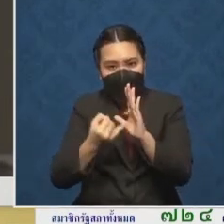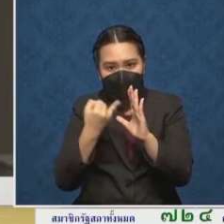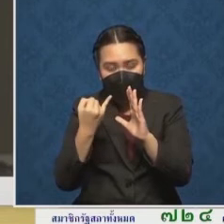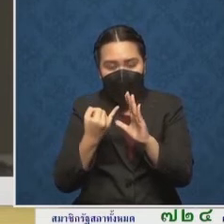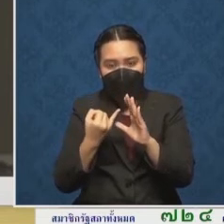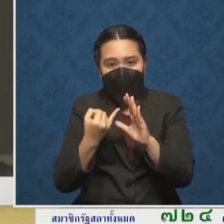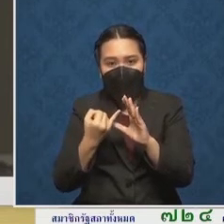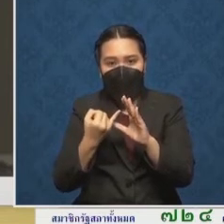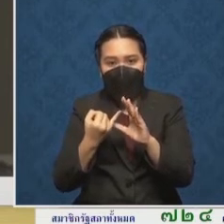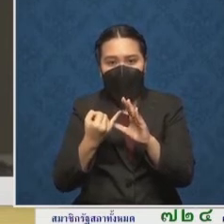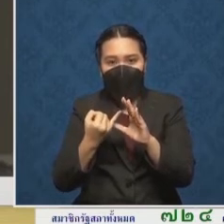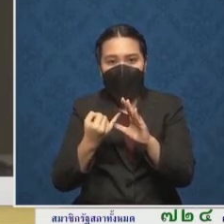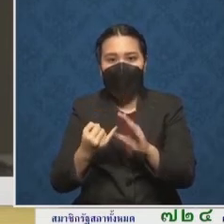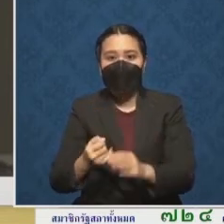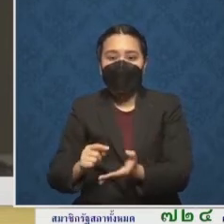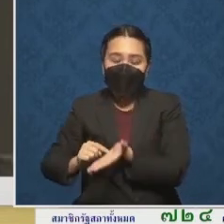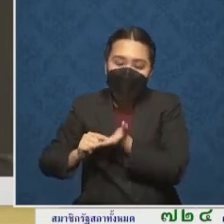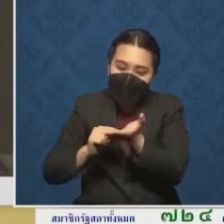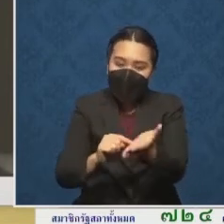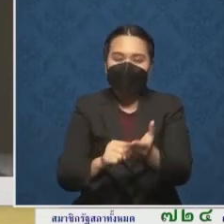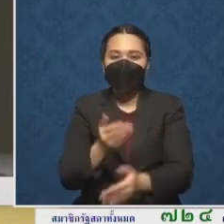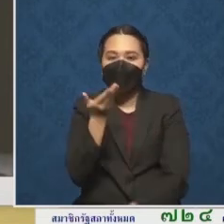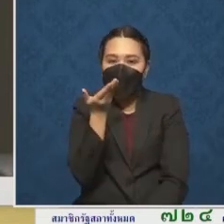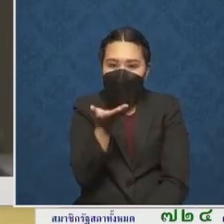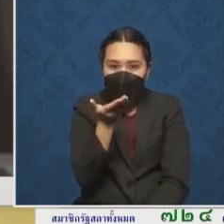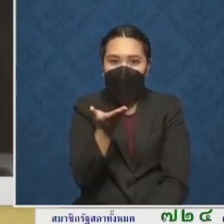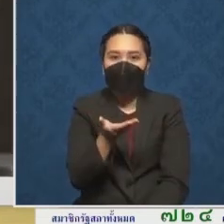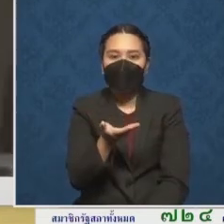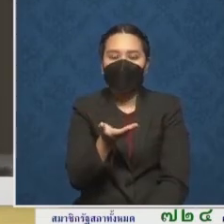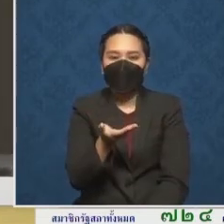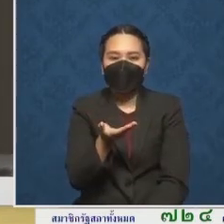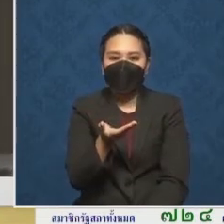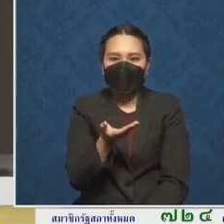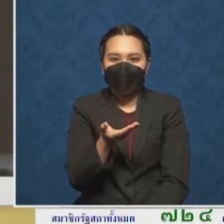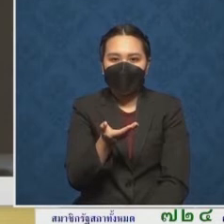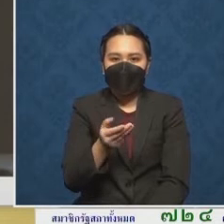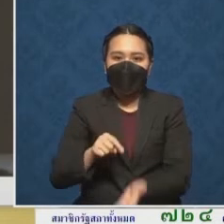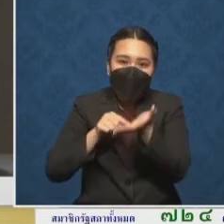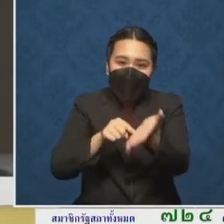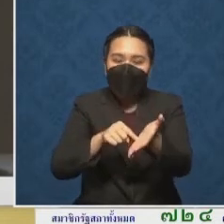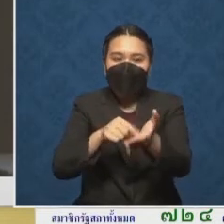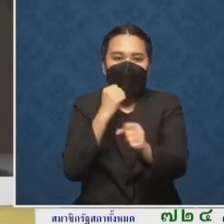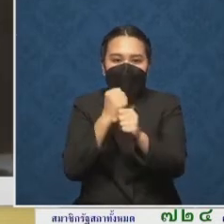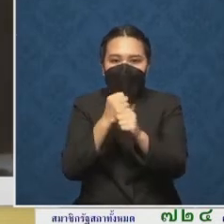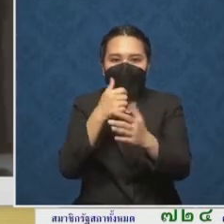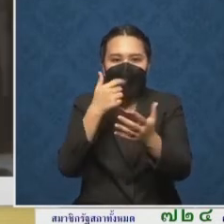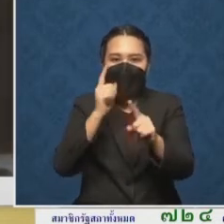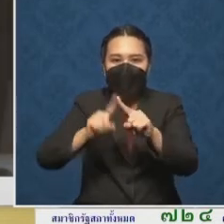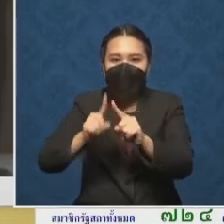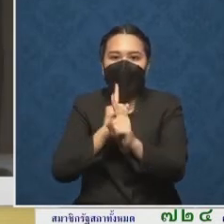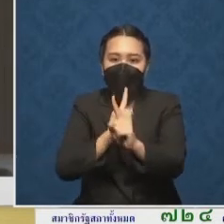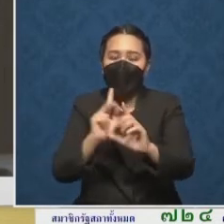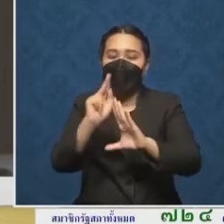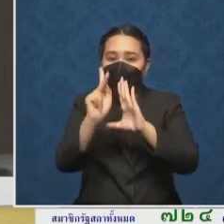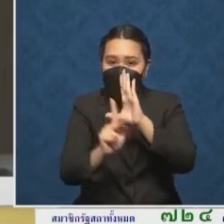กสามารถที่จะยื่นคำขออนุญาตหรือธุรกรรมใด